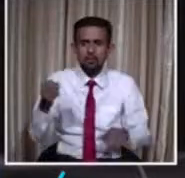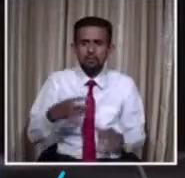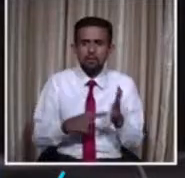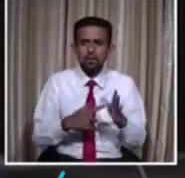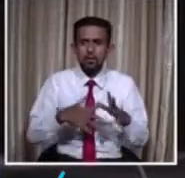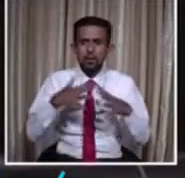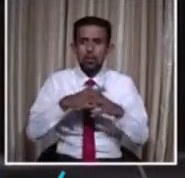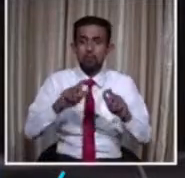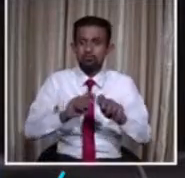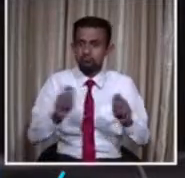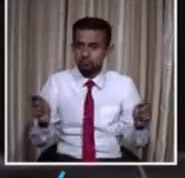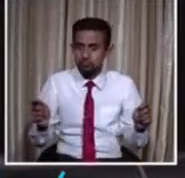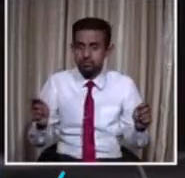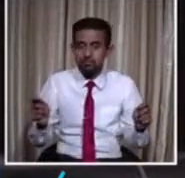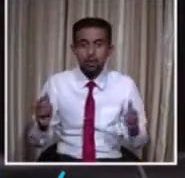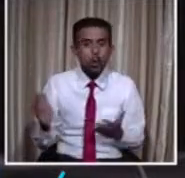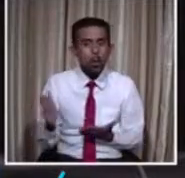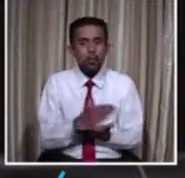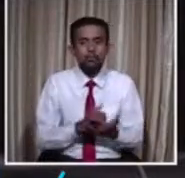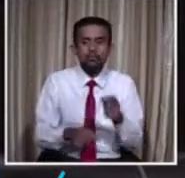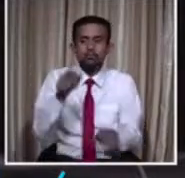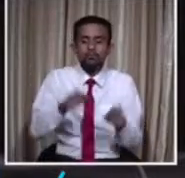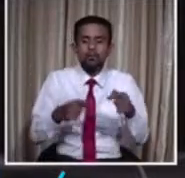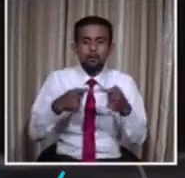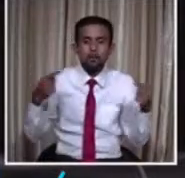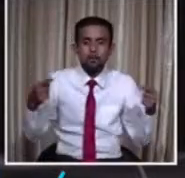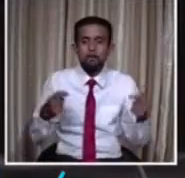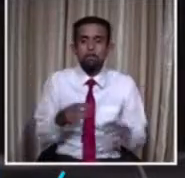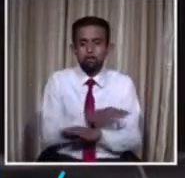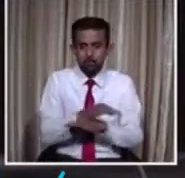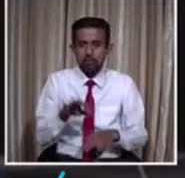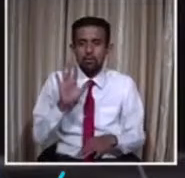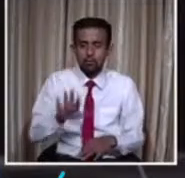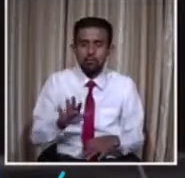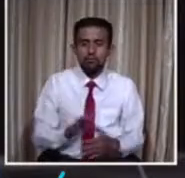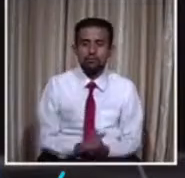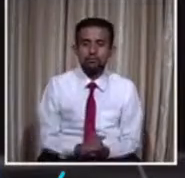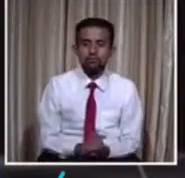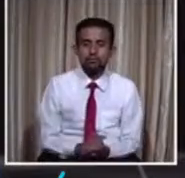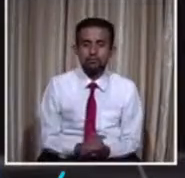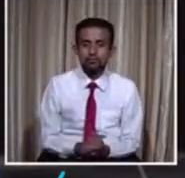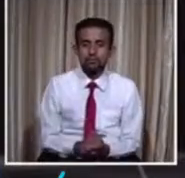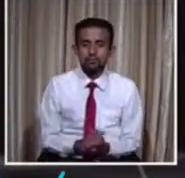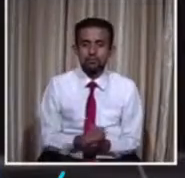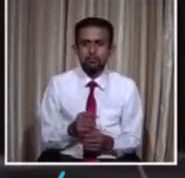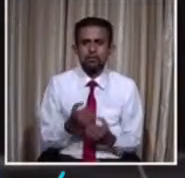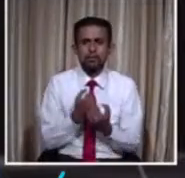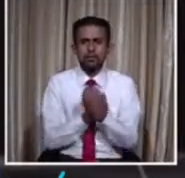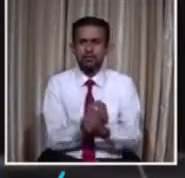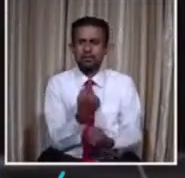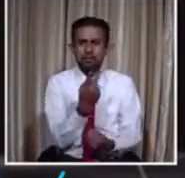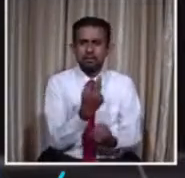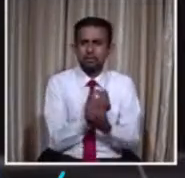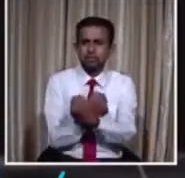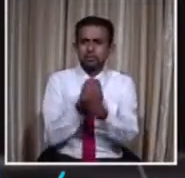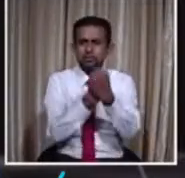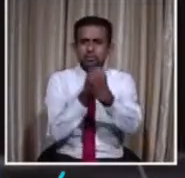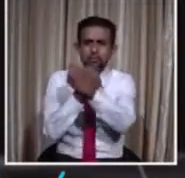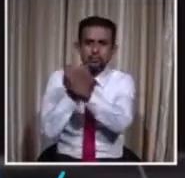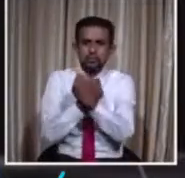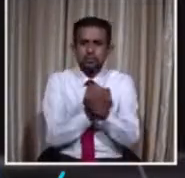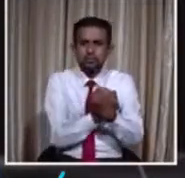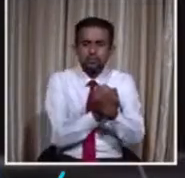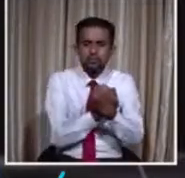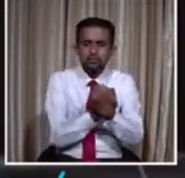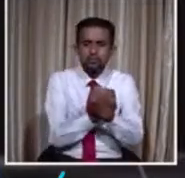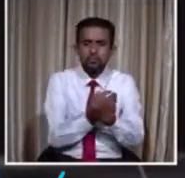benda batte bu, sialu dengan hati biru tu api orang gandona. Dan mereka hatta orang guna gandu kote, me